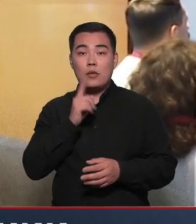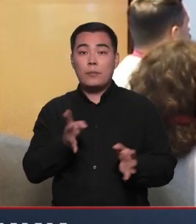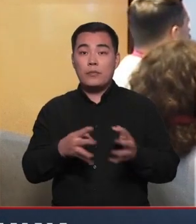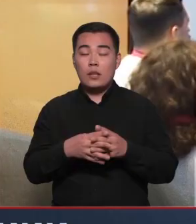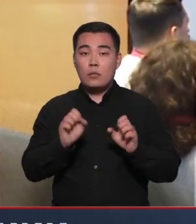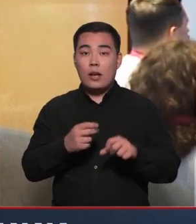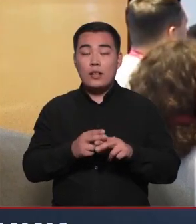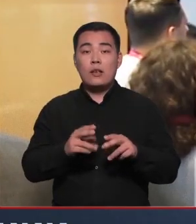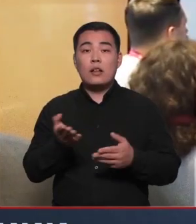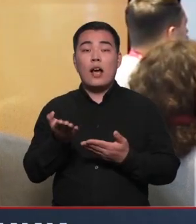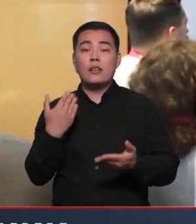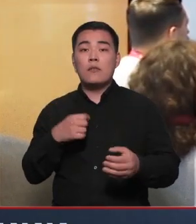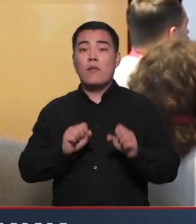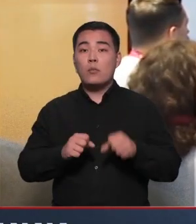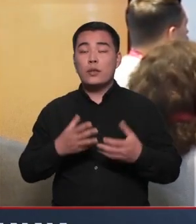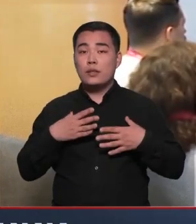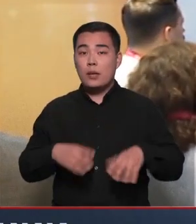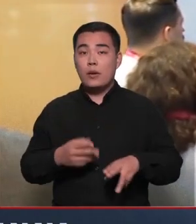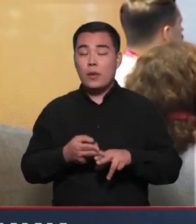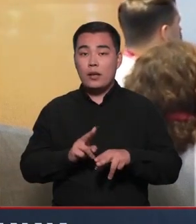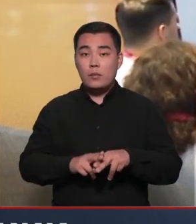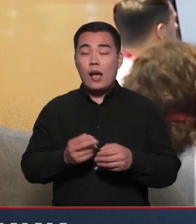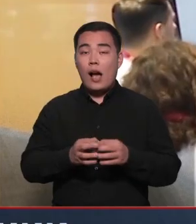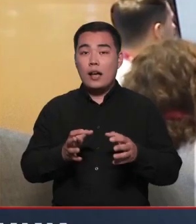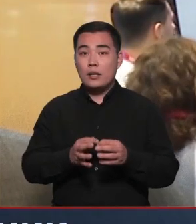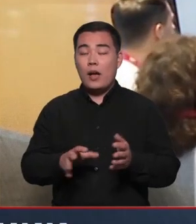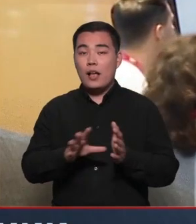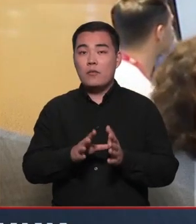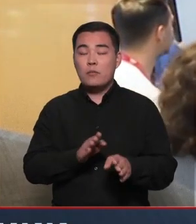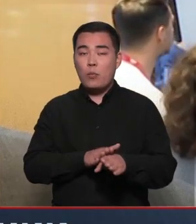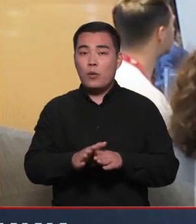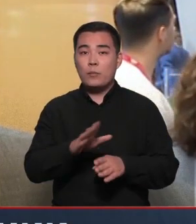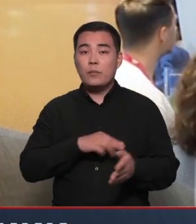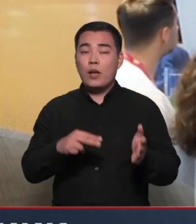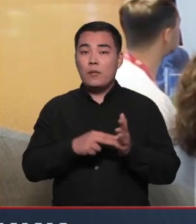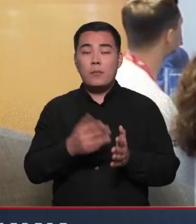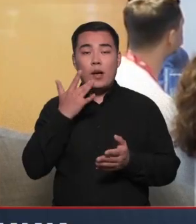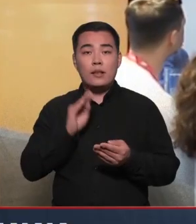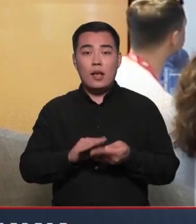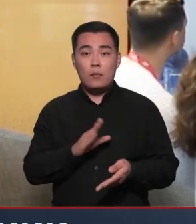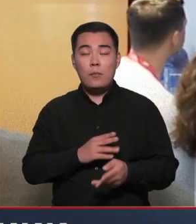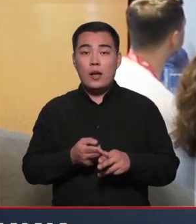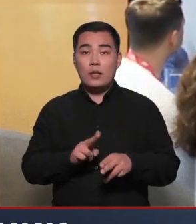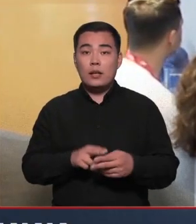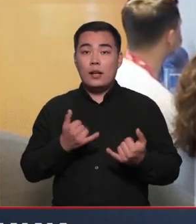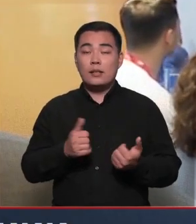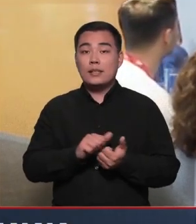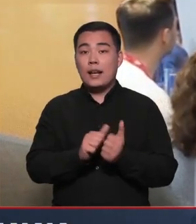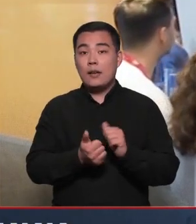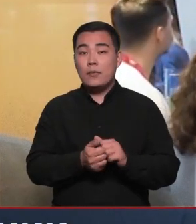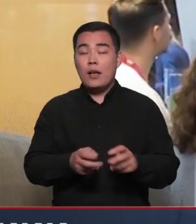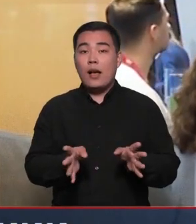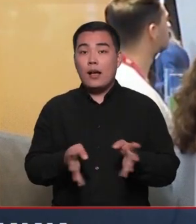ранее такой возможности не было приходилось включать атомную электростанцию на всю мощность на постоянной основе поэтому диверсификация